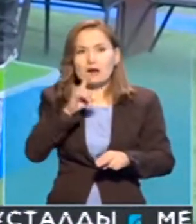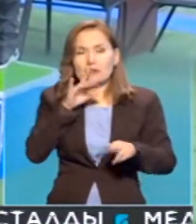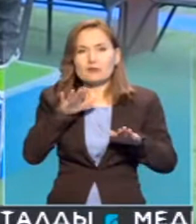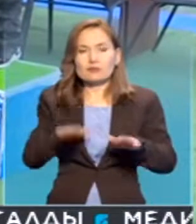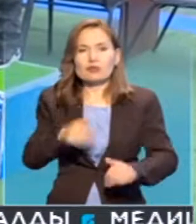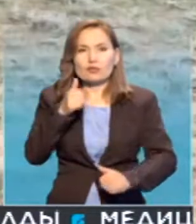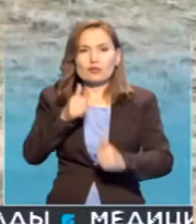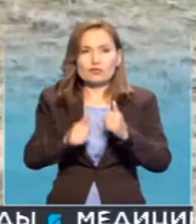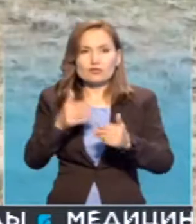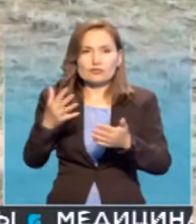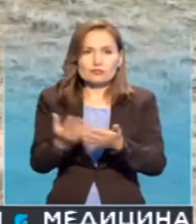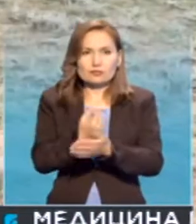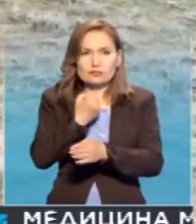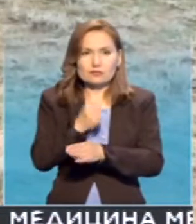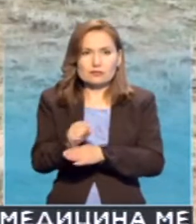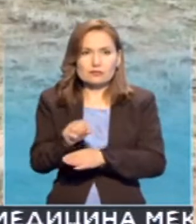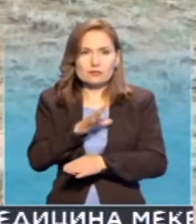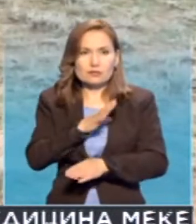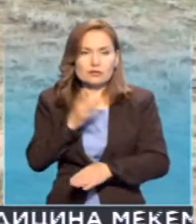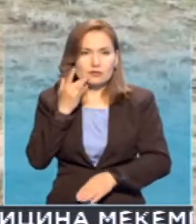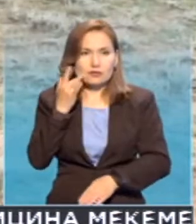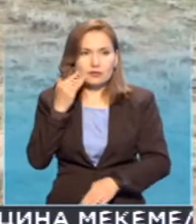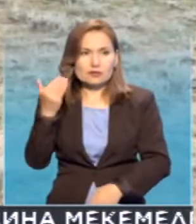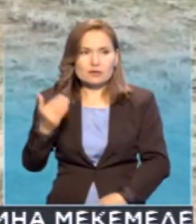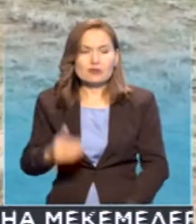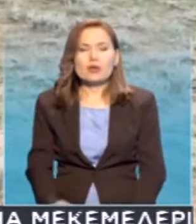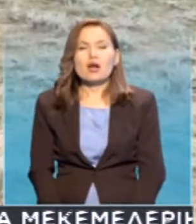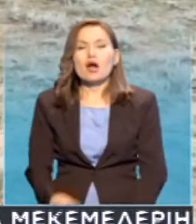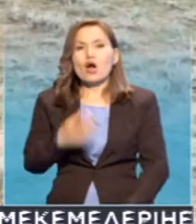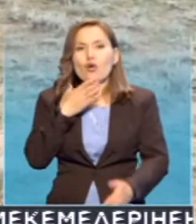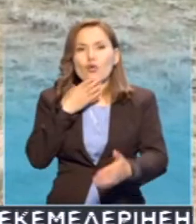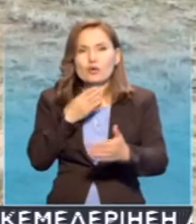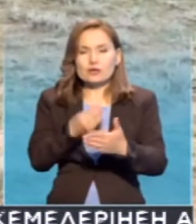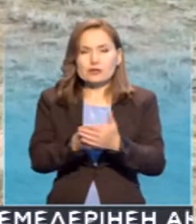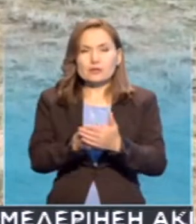де алды. Аудан спорт бөлімімен өзіміздің жеке